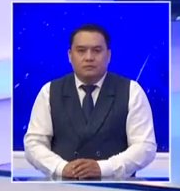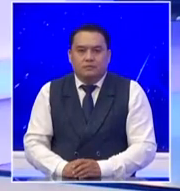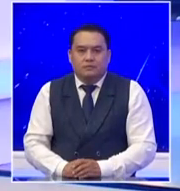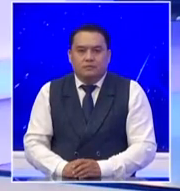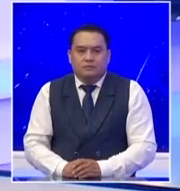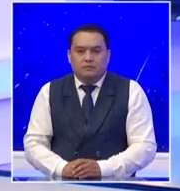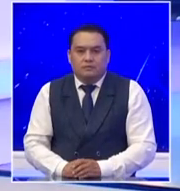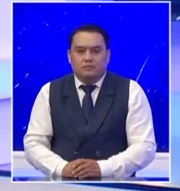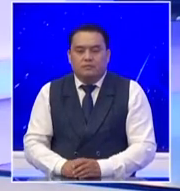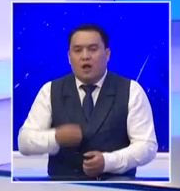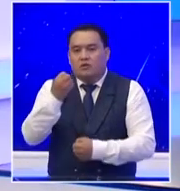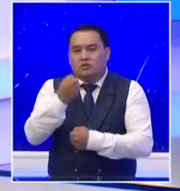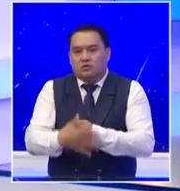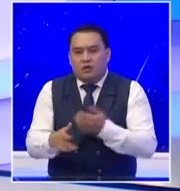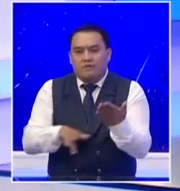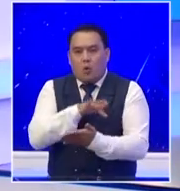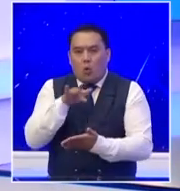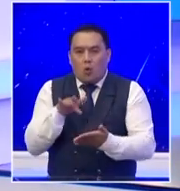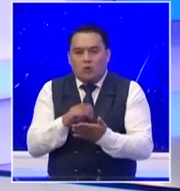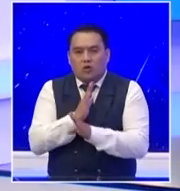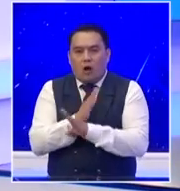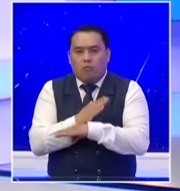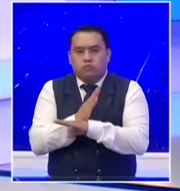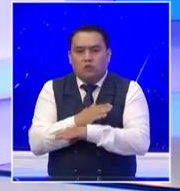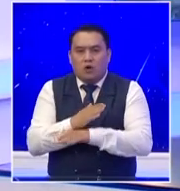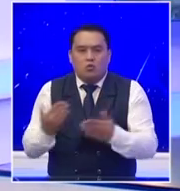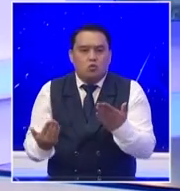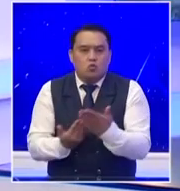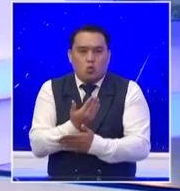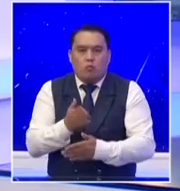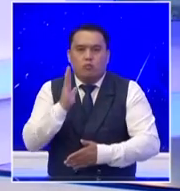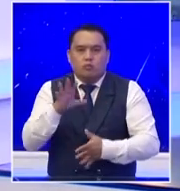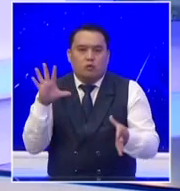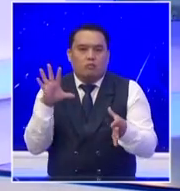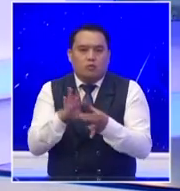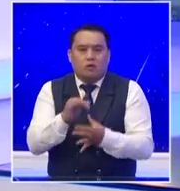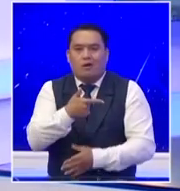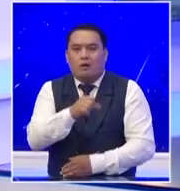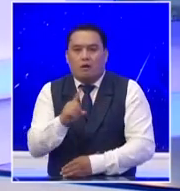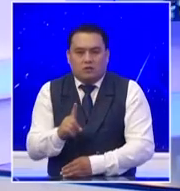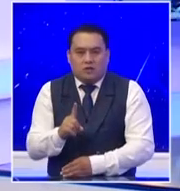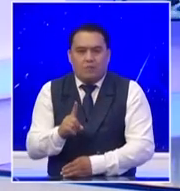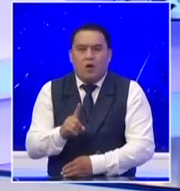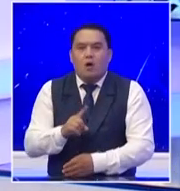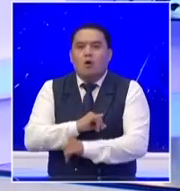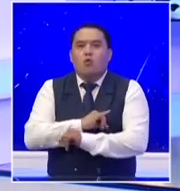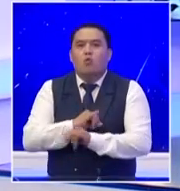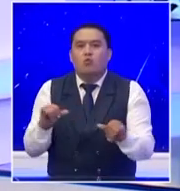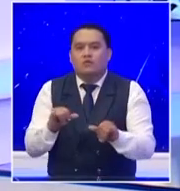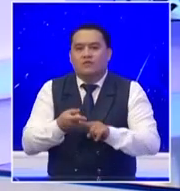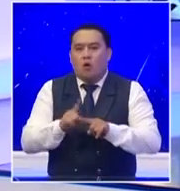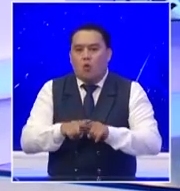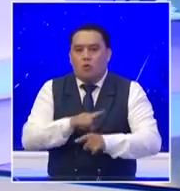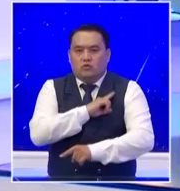В ногу со временем центральная котельная города Капшигай с нового отопительного сезона перейдет на природный газ. Это